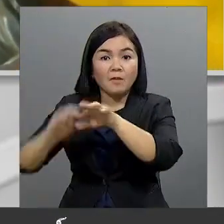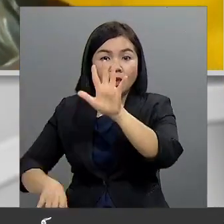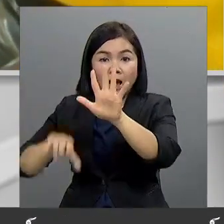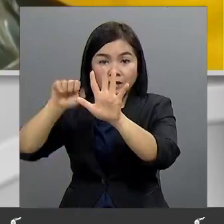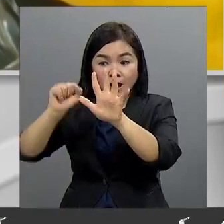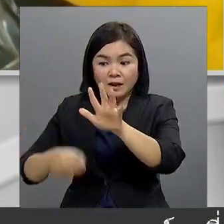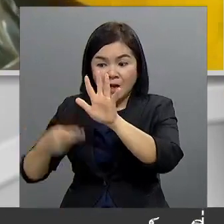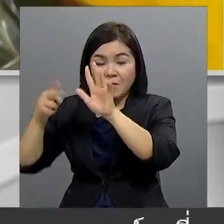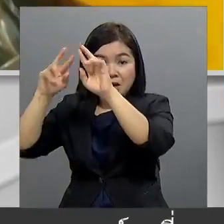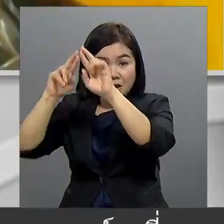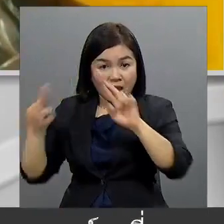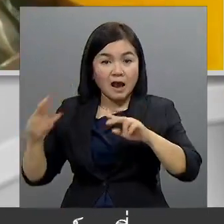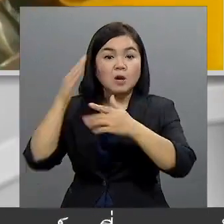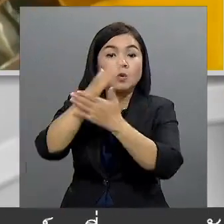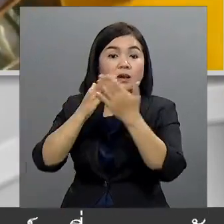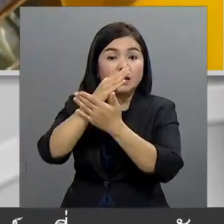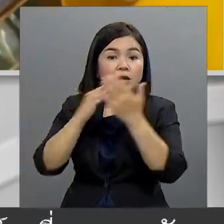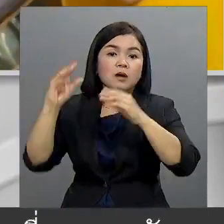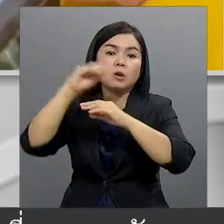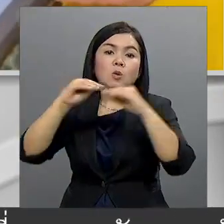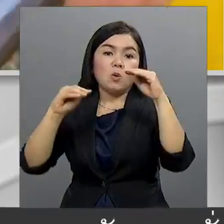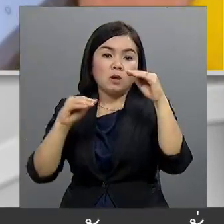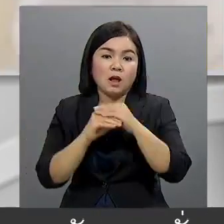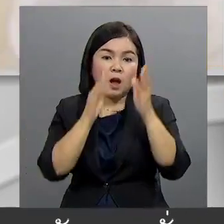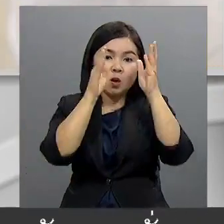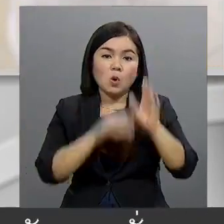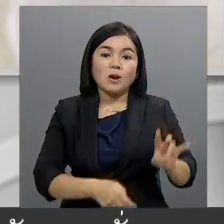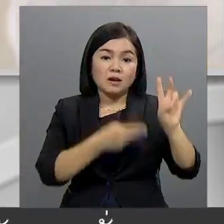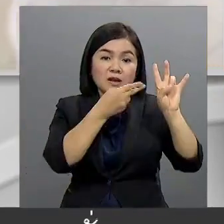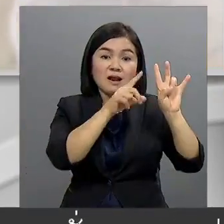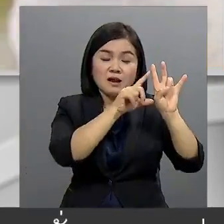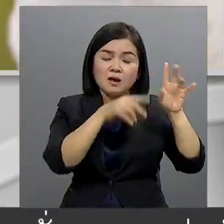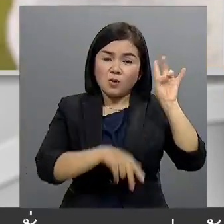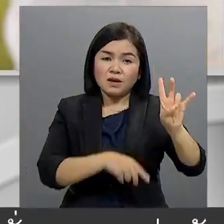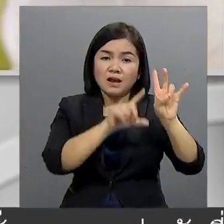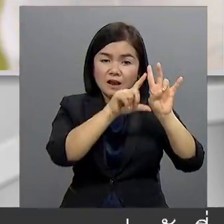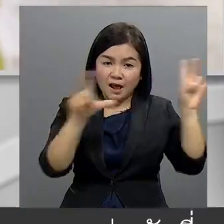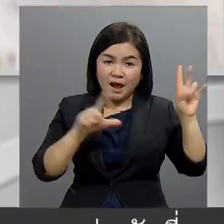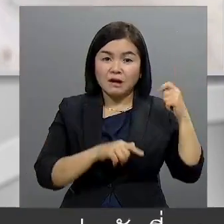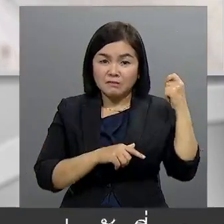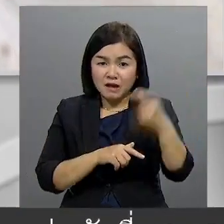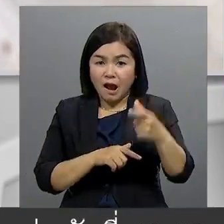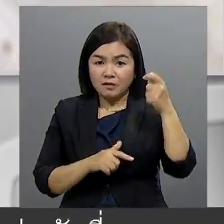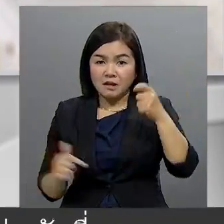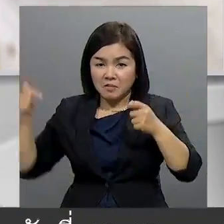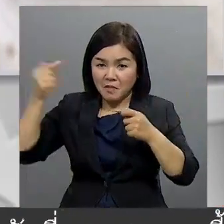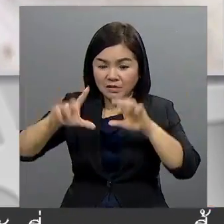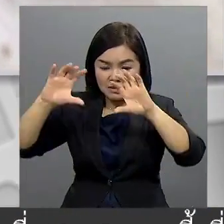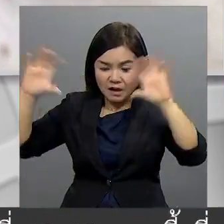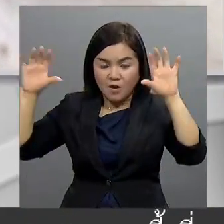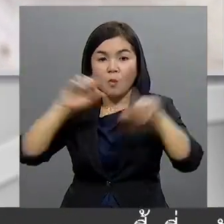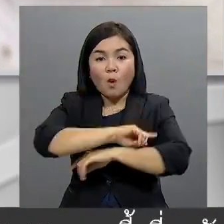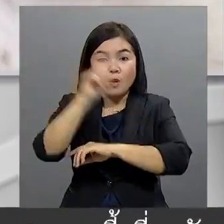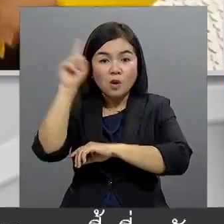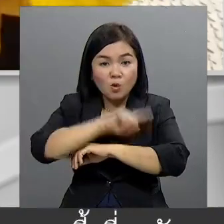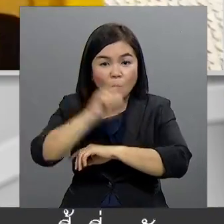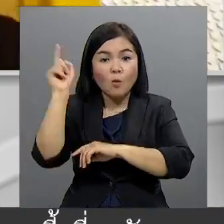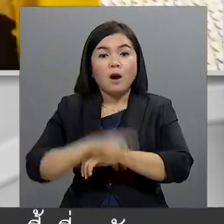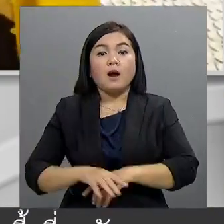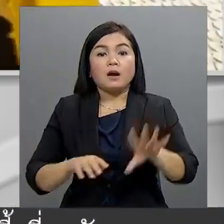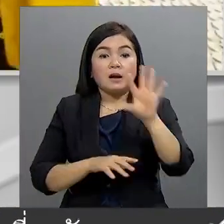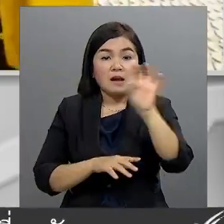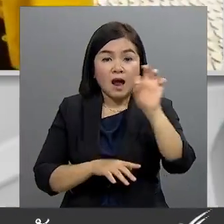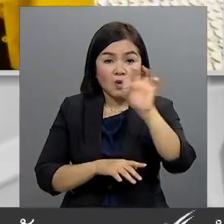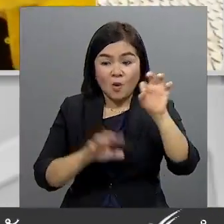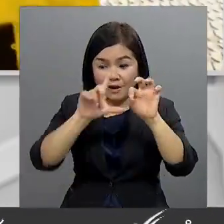า